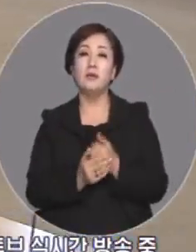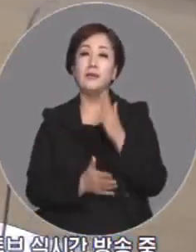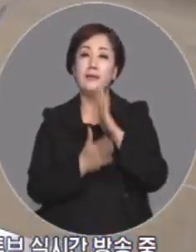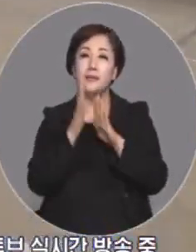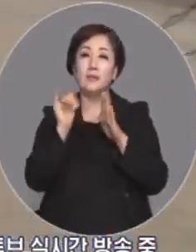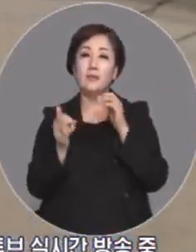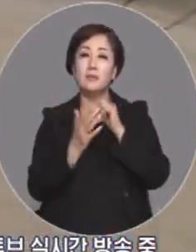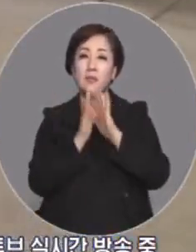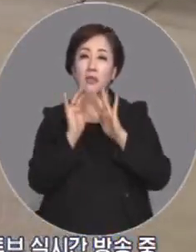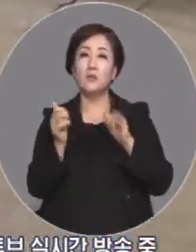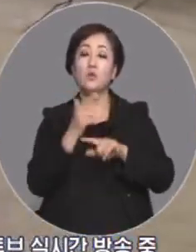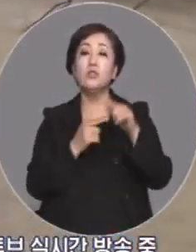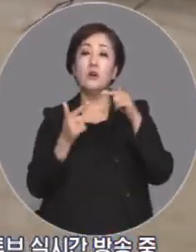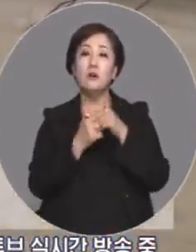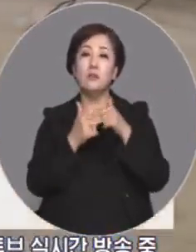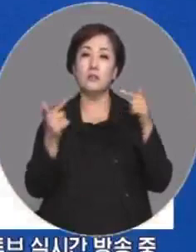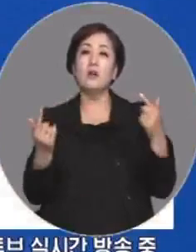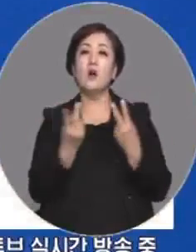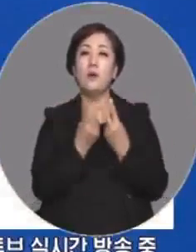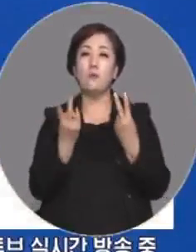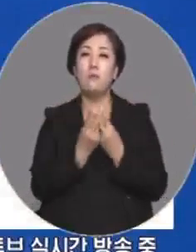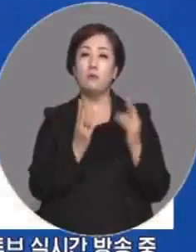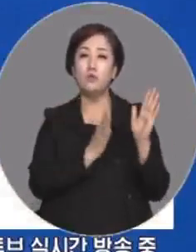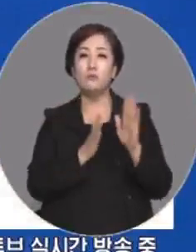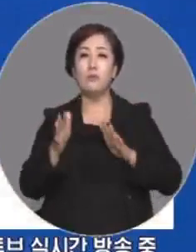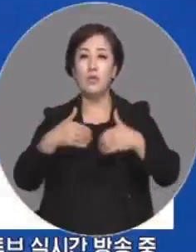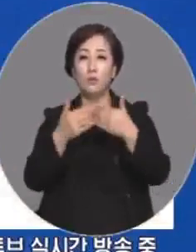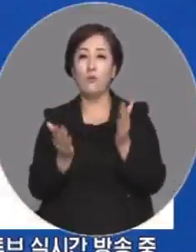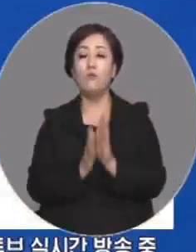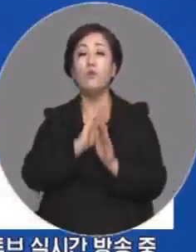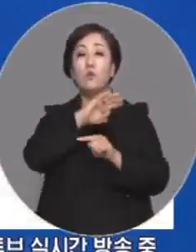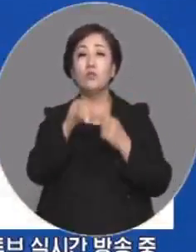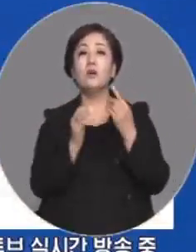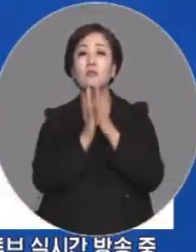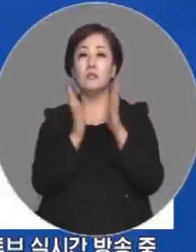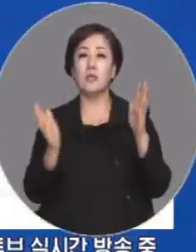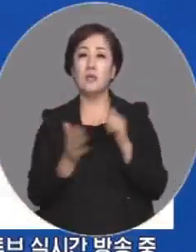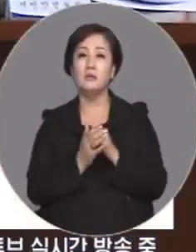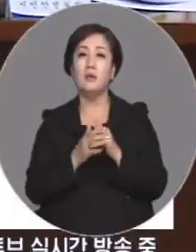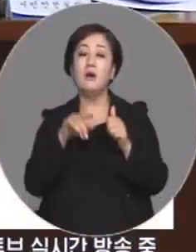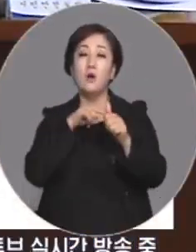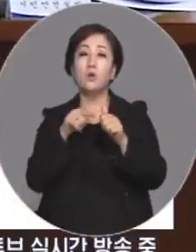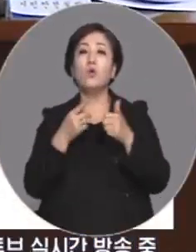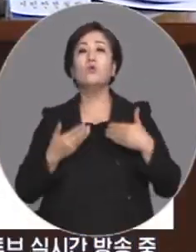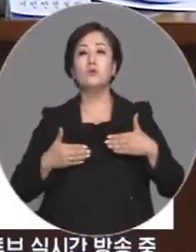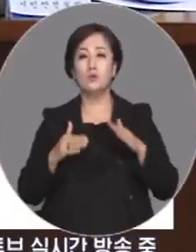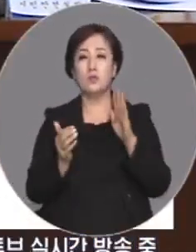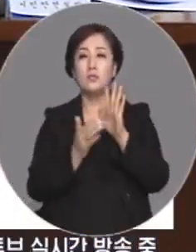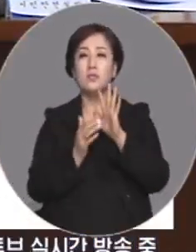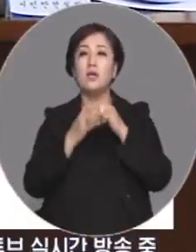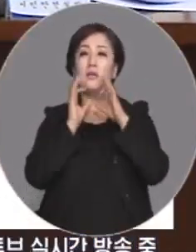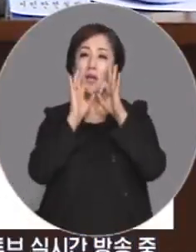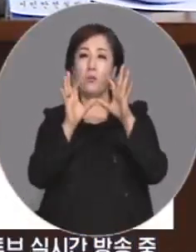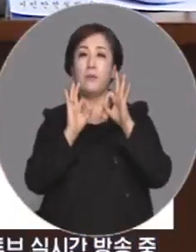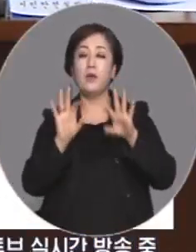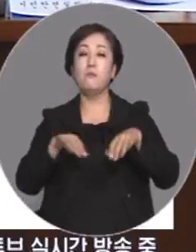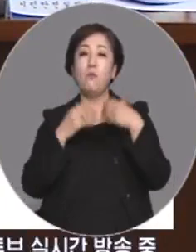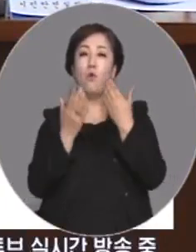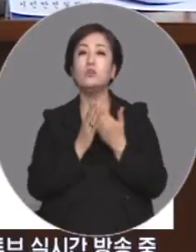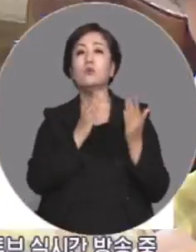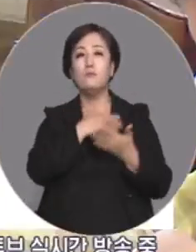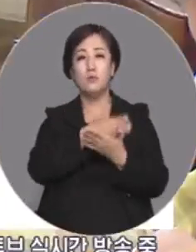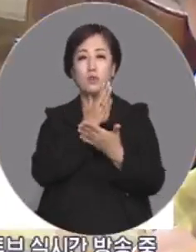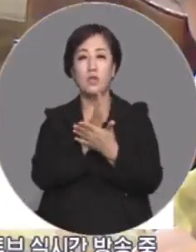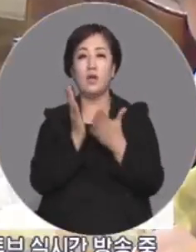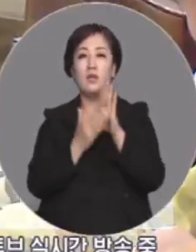울산시는 이례적으로 인구 증가 대책 추진 본부를 꾸려 출산과 육아, 교육과 일자리, 그리고 캠페인 전개 등 모든